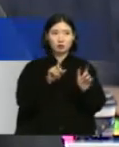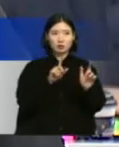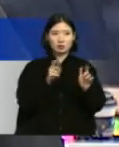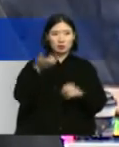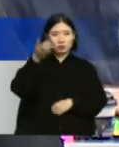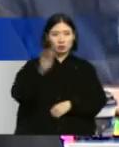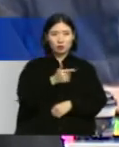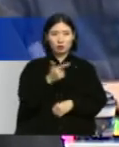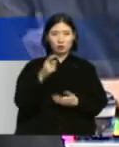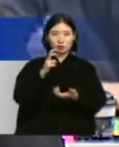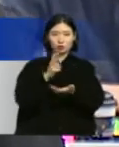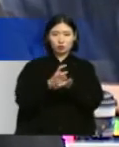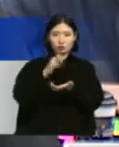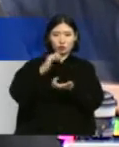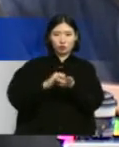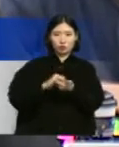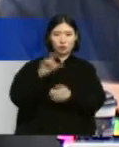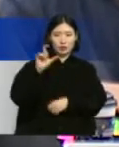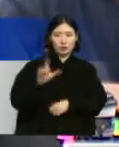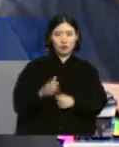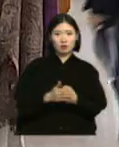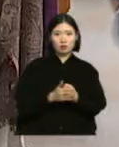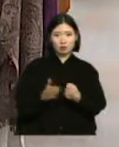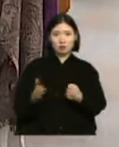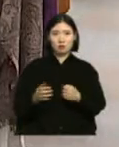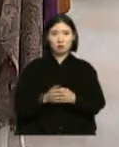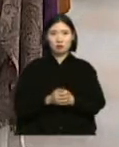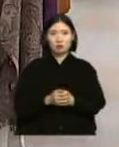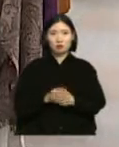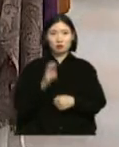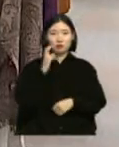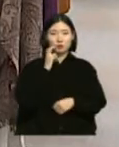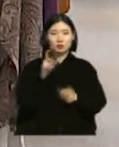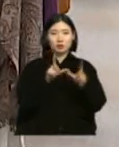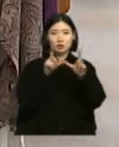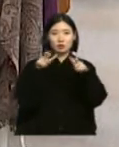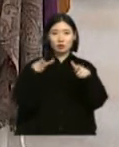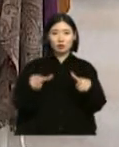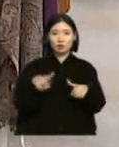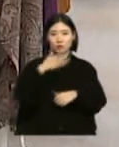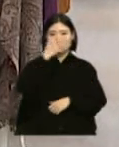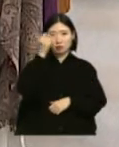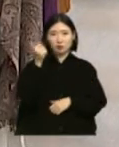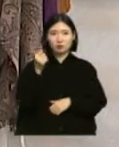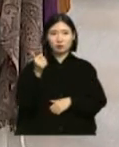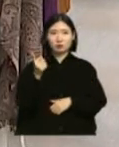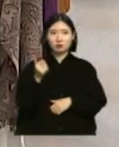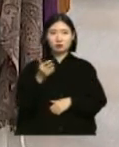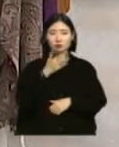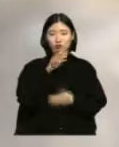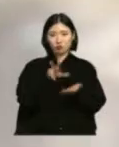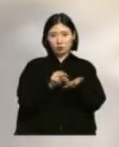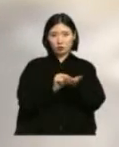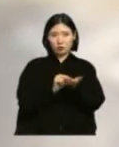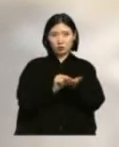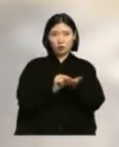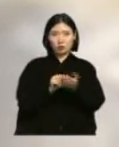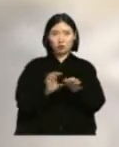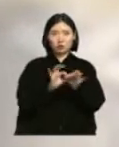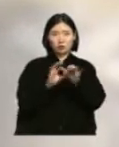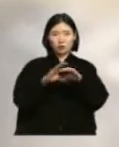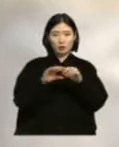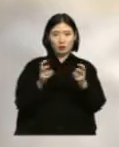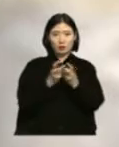너무 규제가 너무 강하다 보니까. 송파구 생활권 청년들이 청년 문제를 공유하고 해결점을 찾기